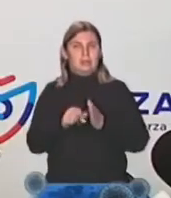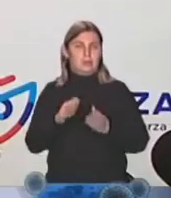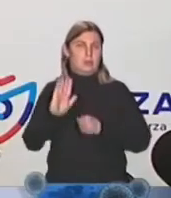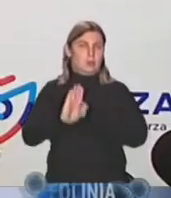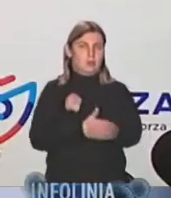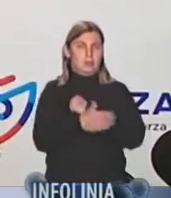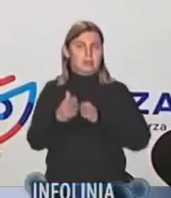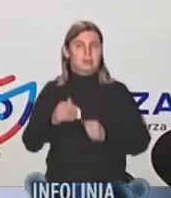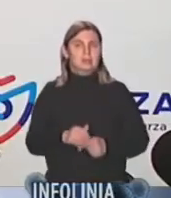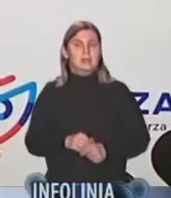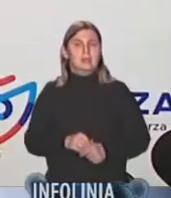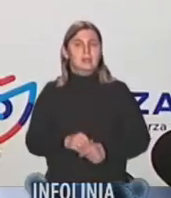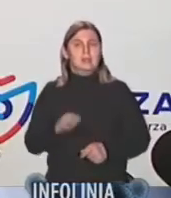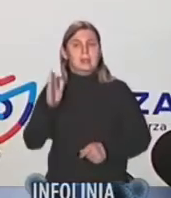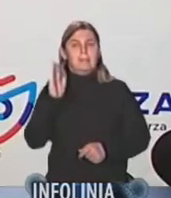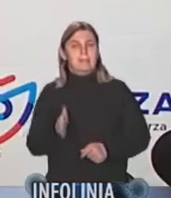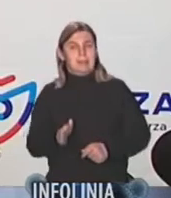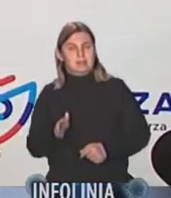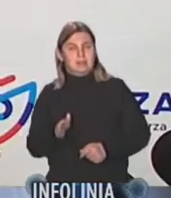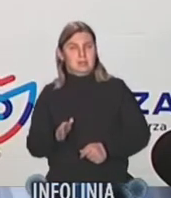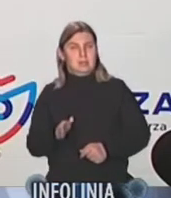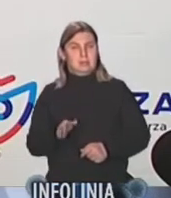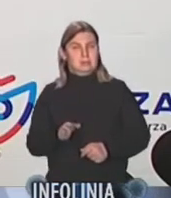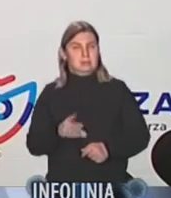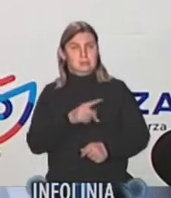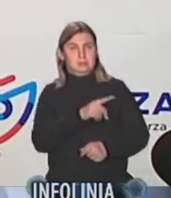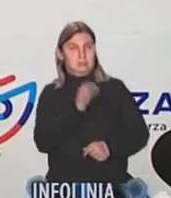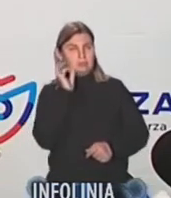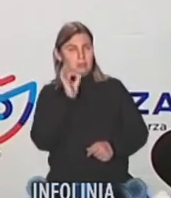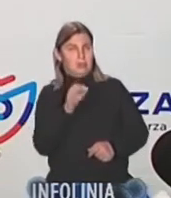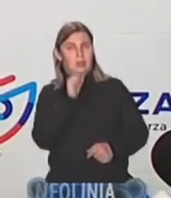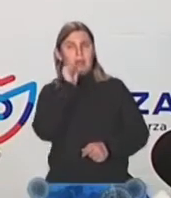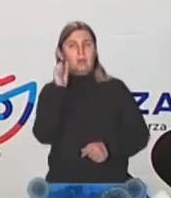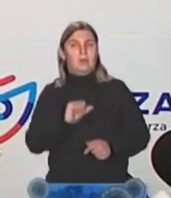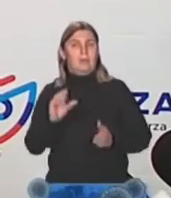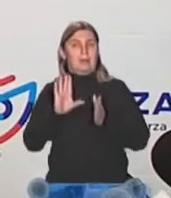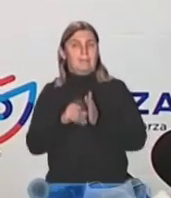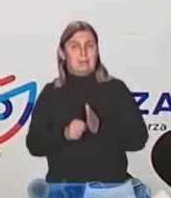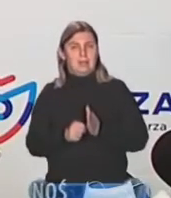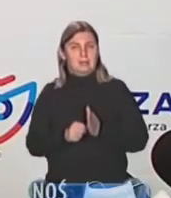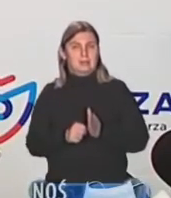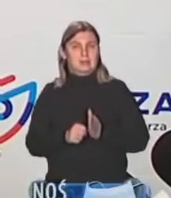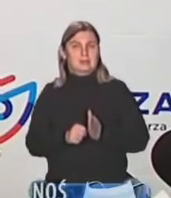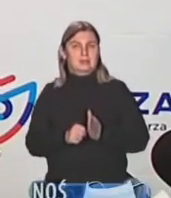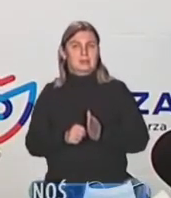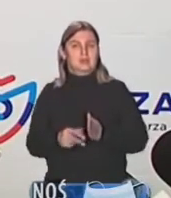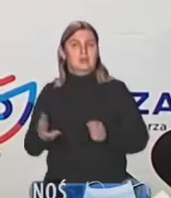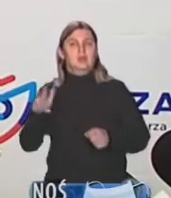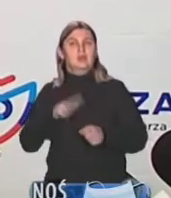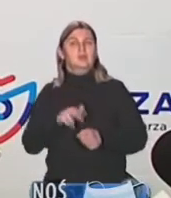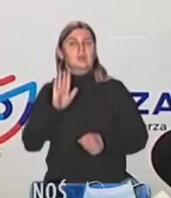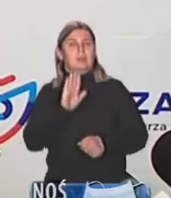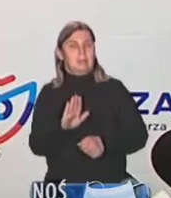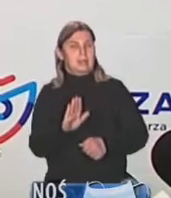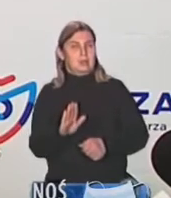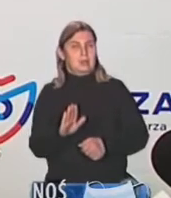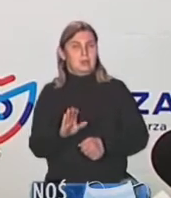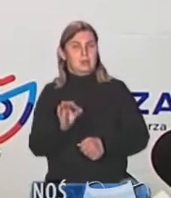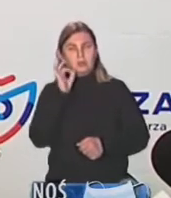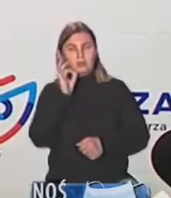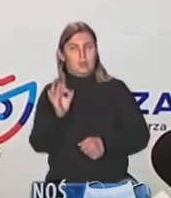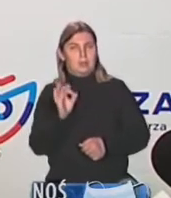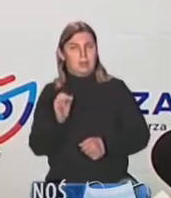się jedną z takich wizytówek europejskich miast, które posiadają